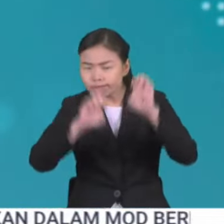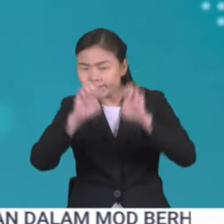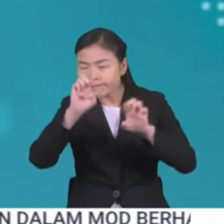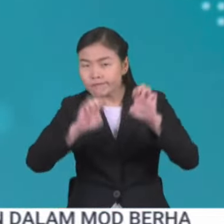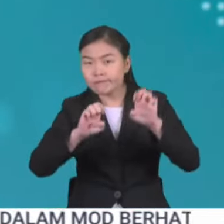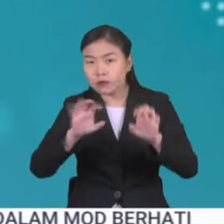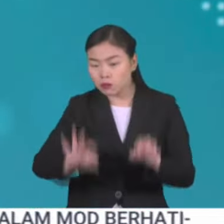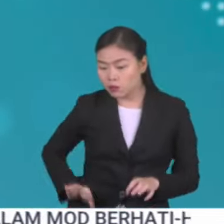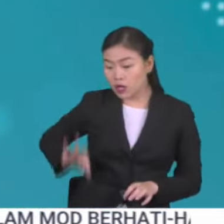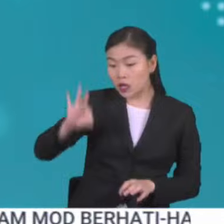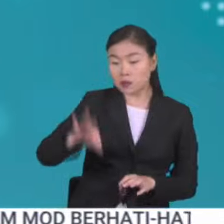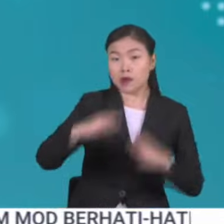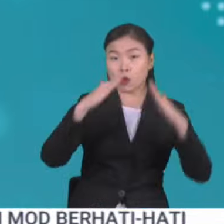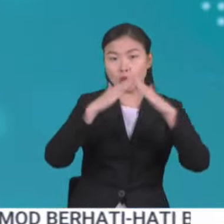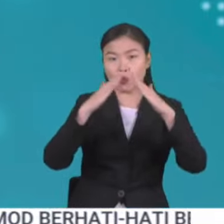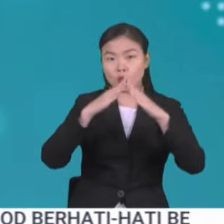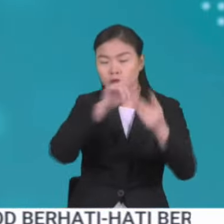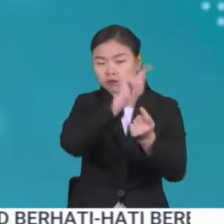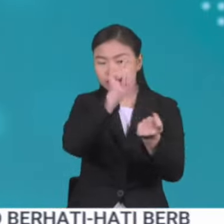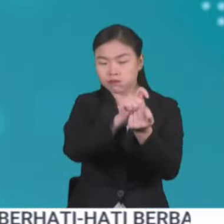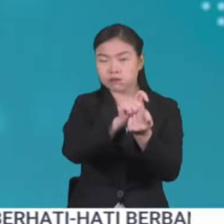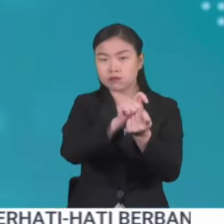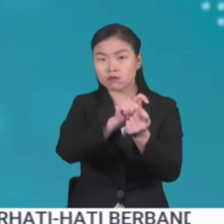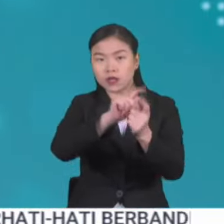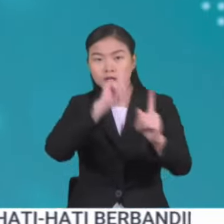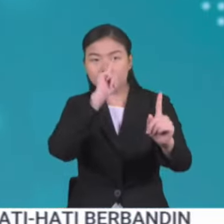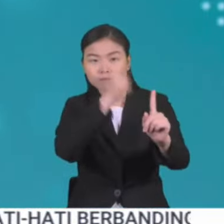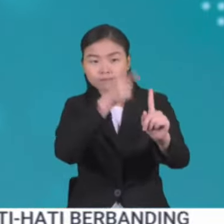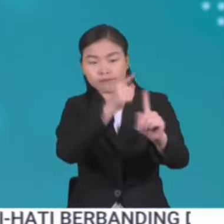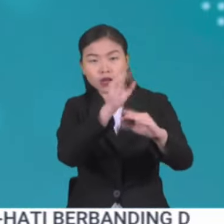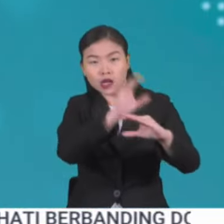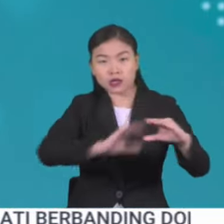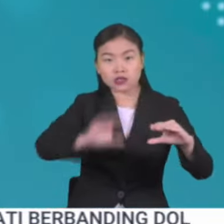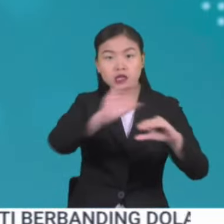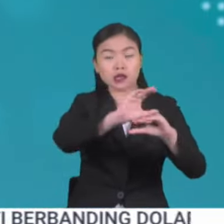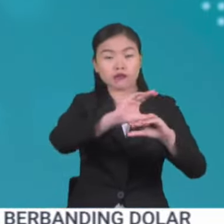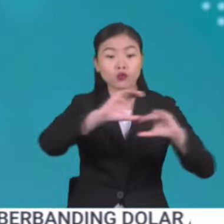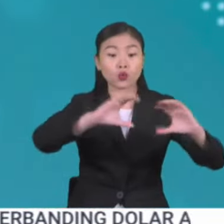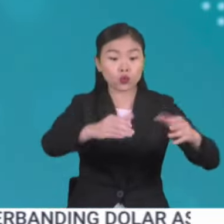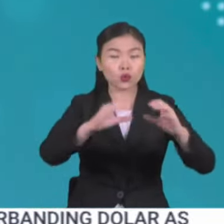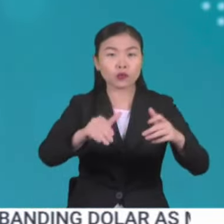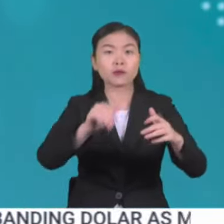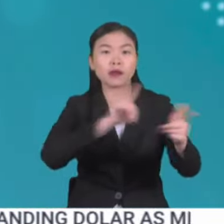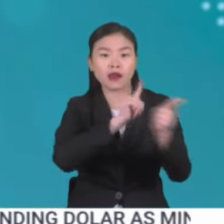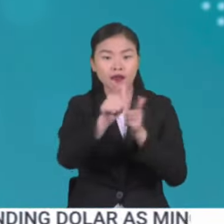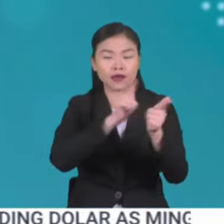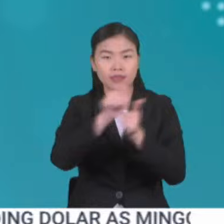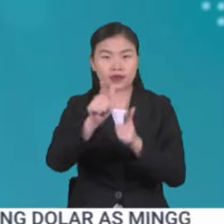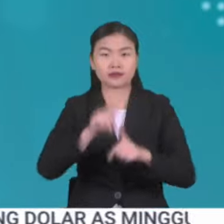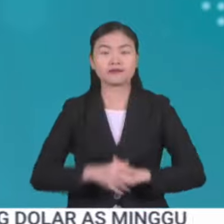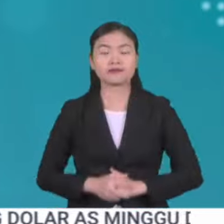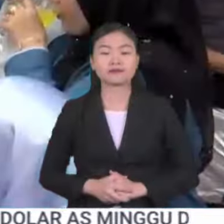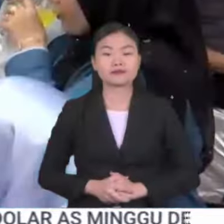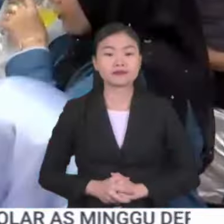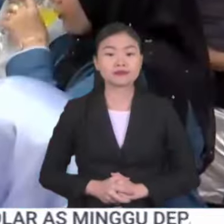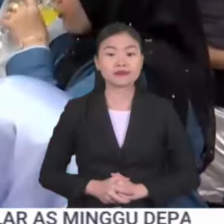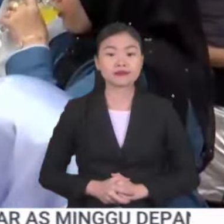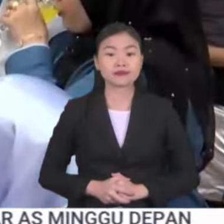kemampuan isi rumah yang tepat dan penyasaran subsidi kepada golongan yang layak tanpa ketirisan.